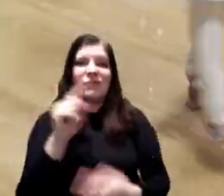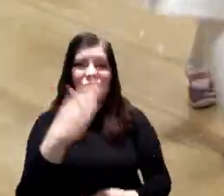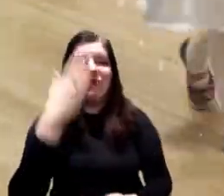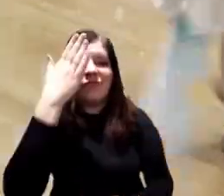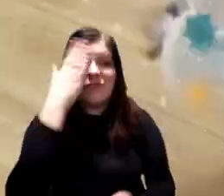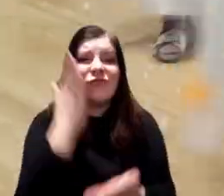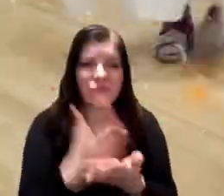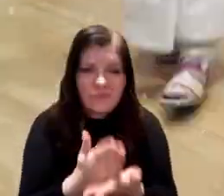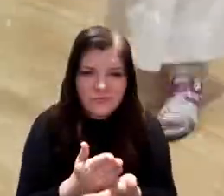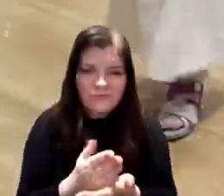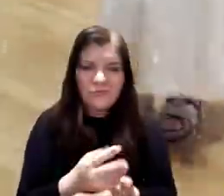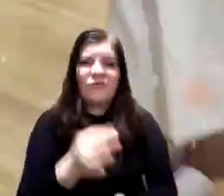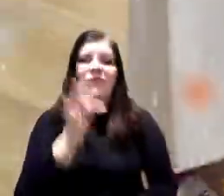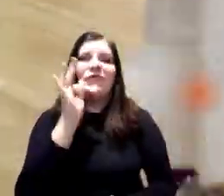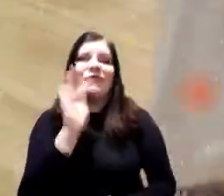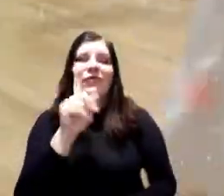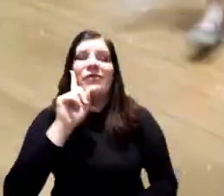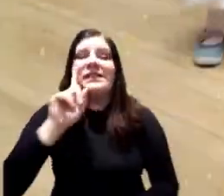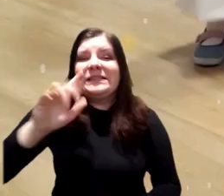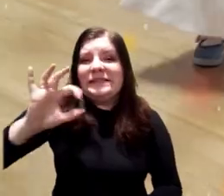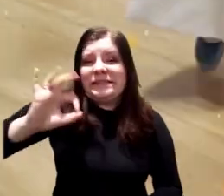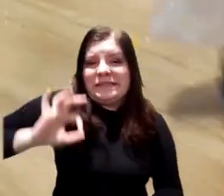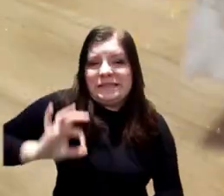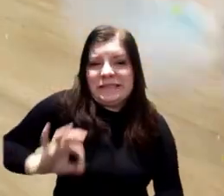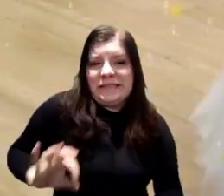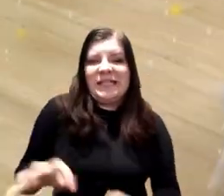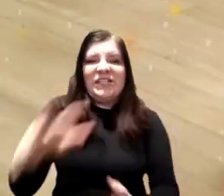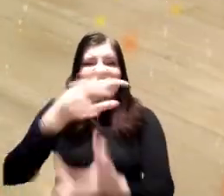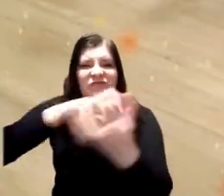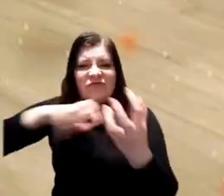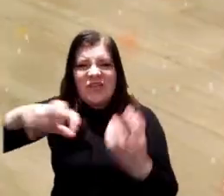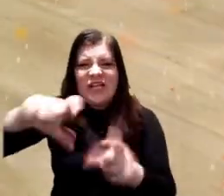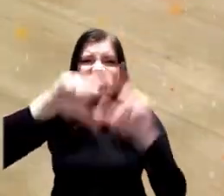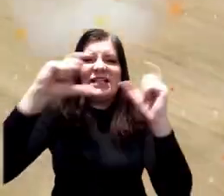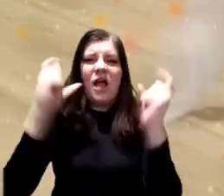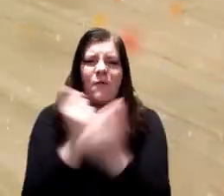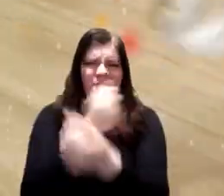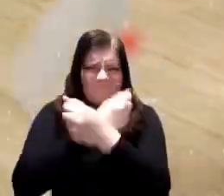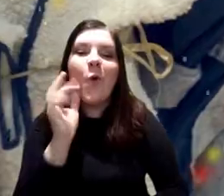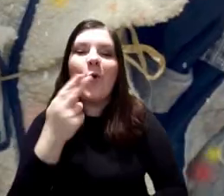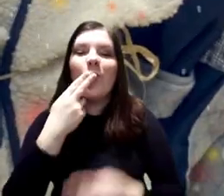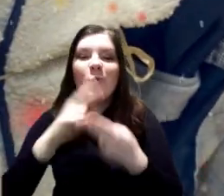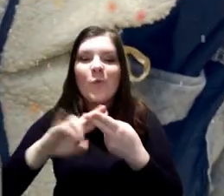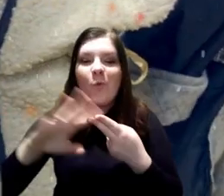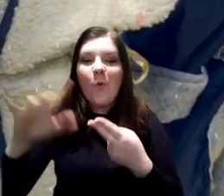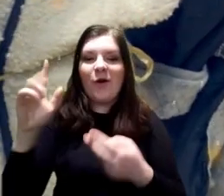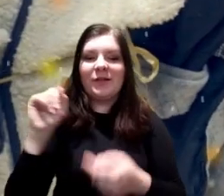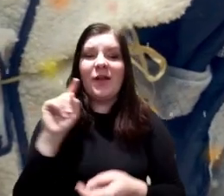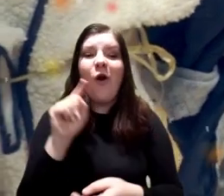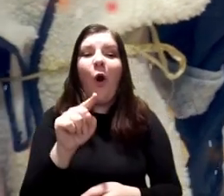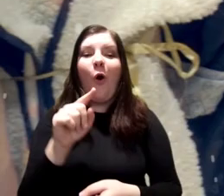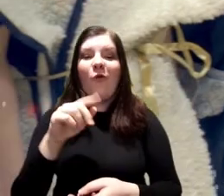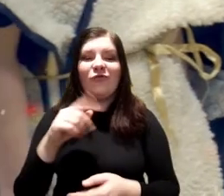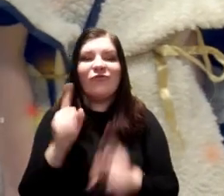Całe przedszkola, wszystkie dzieciaki się zaangażowały w te jasełka? Tak, całe przedszkola i nie ukrywam, że tutaj też chciałabym serdecznie podziękować rodzicom,